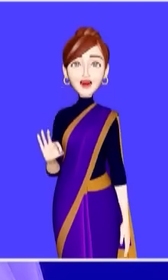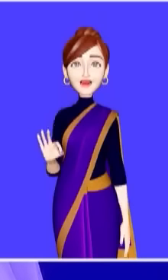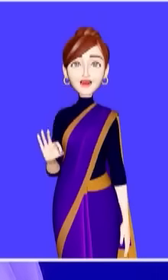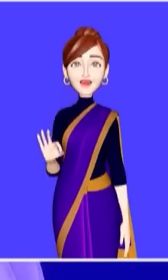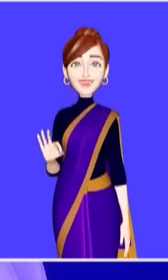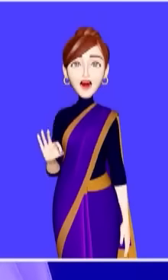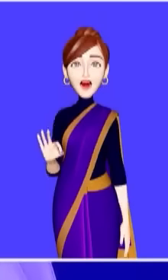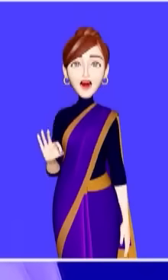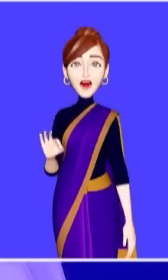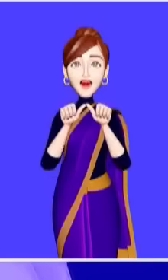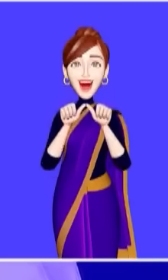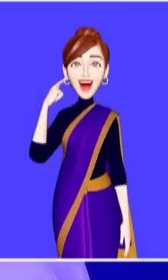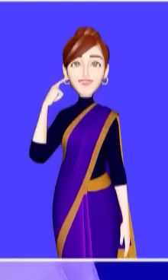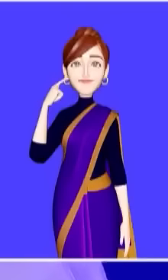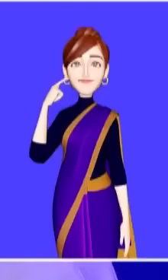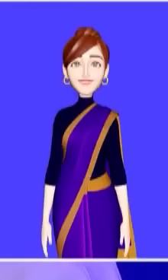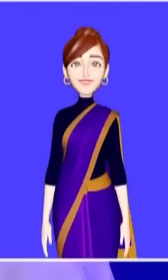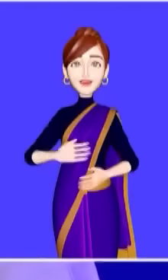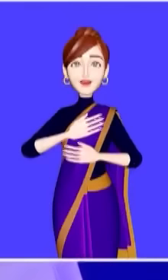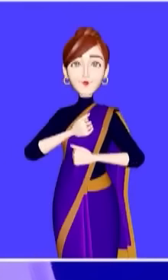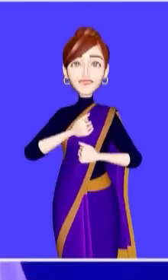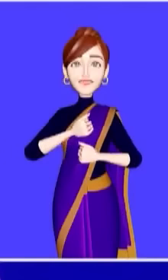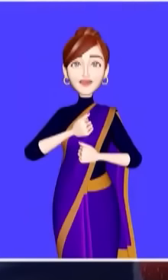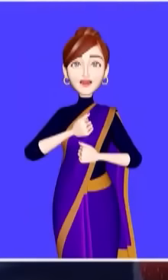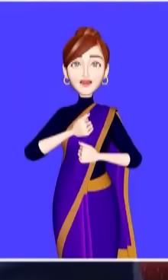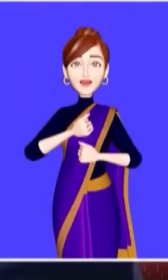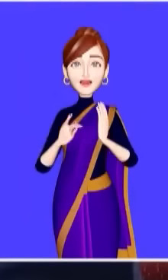में भविष्य दिखता है।